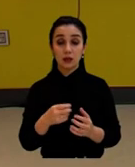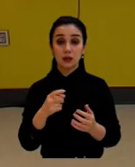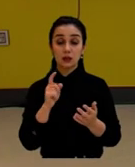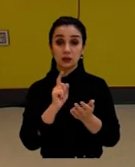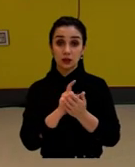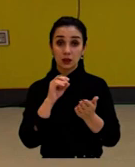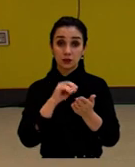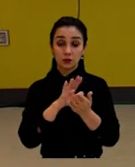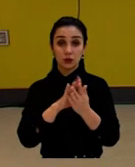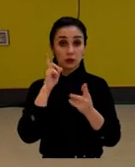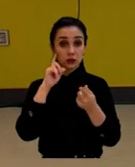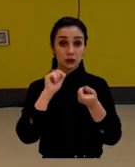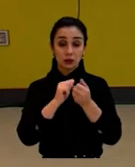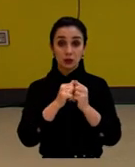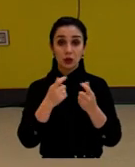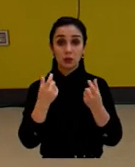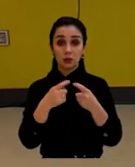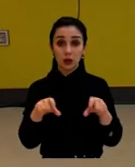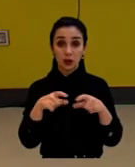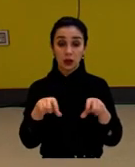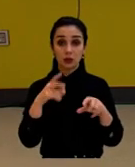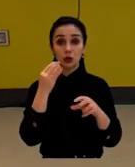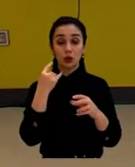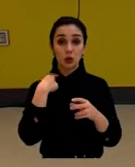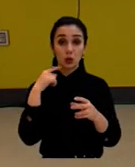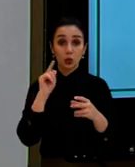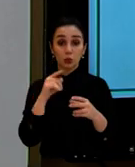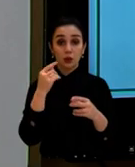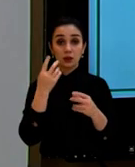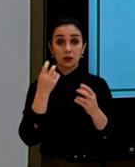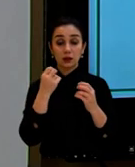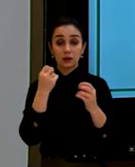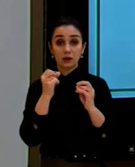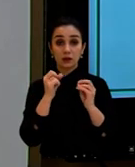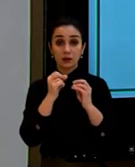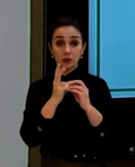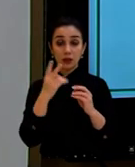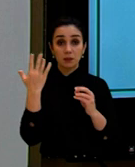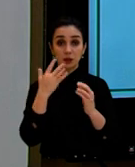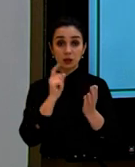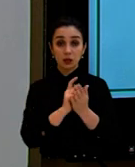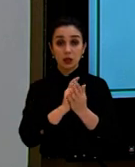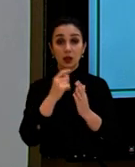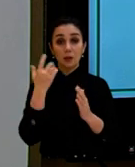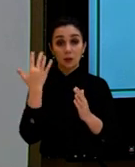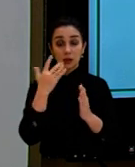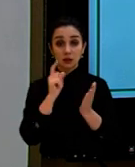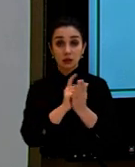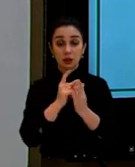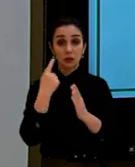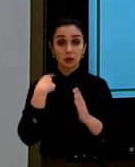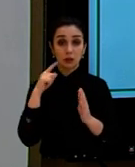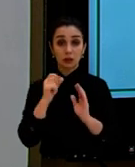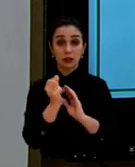Запишите задание для закрепления. Билет номер 12, пятое задание, и билет номер 13, пятое